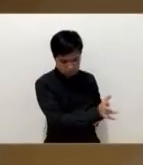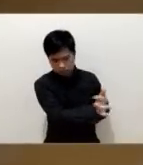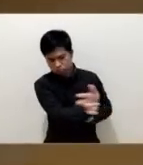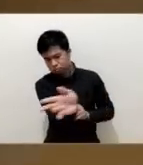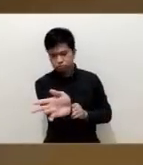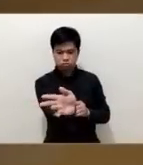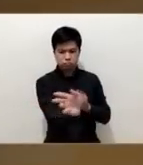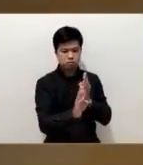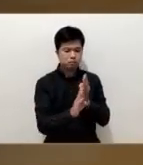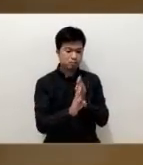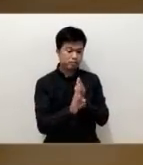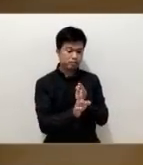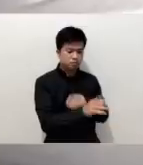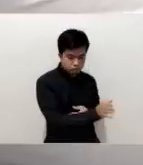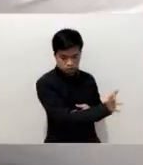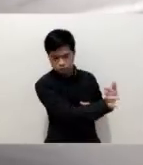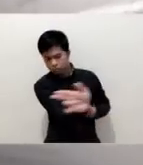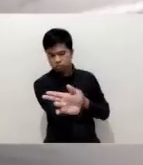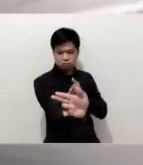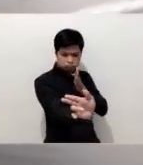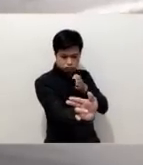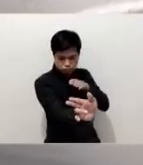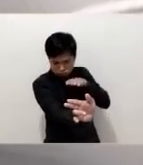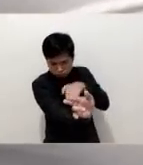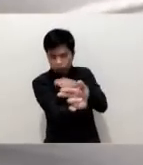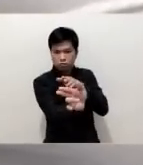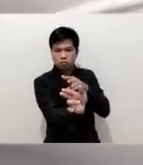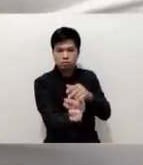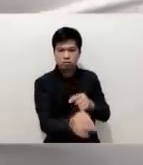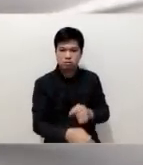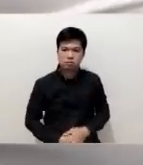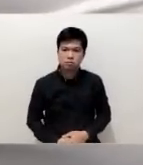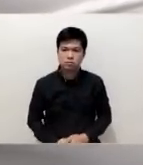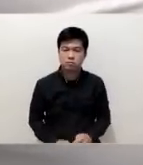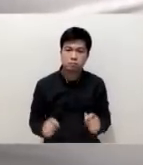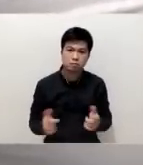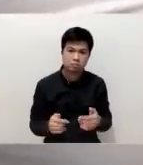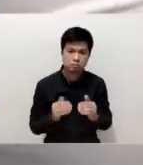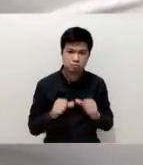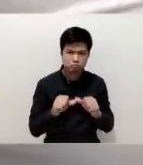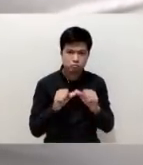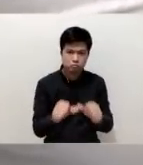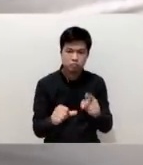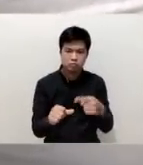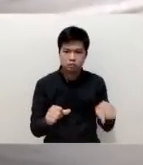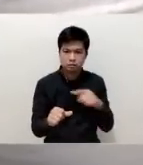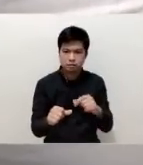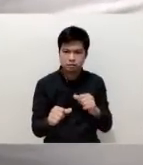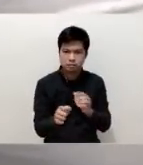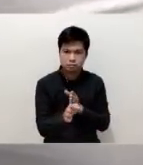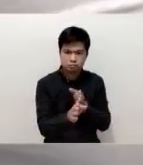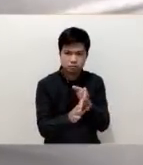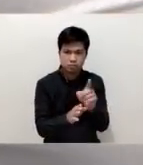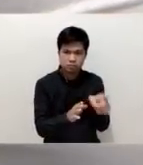umiwas. Bigla akong nag-yotor na down truck, tuloy-tuloy, wala nang minor-minor, diretso yotor,